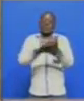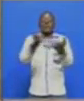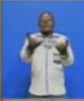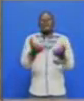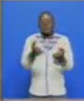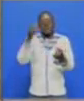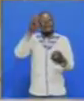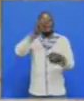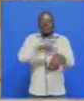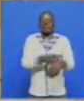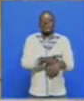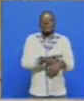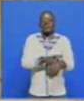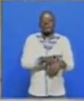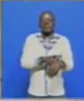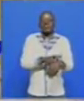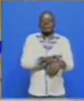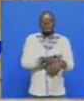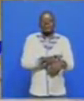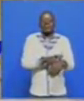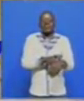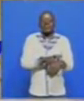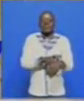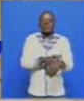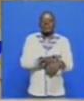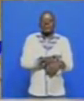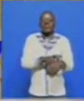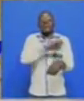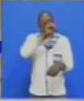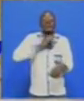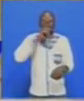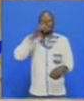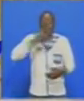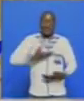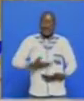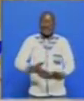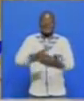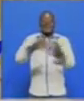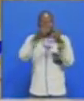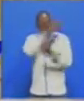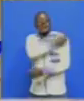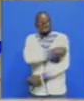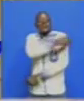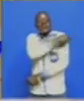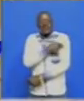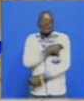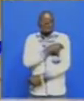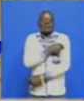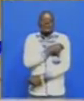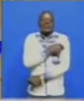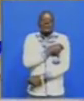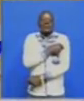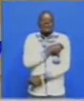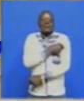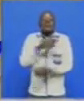époque. J'ai né à l'hôpital, on a fait l'essence là, comment dire, à nom de